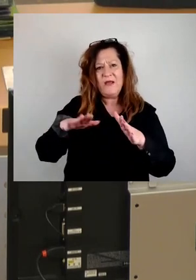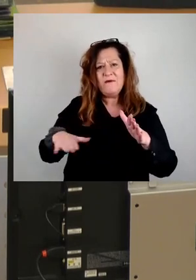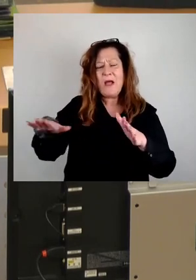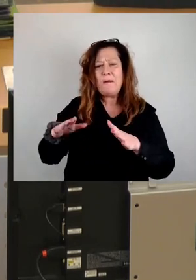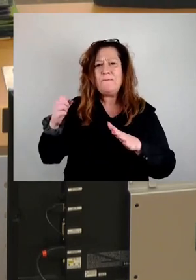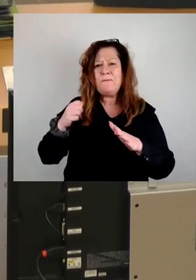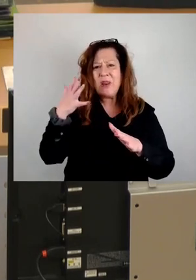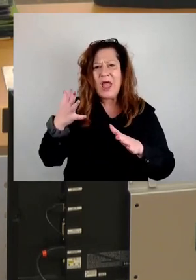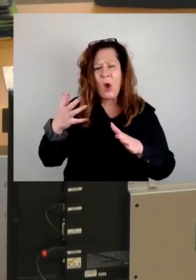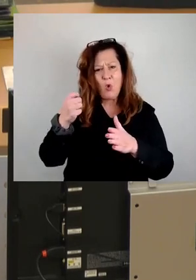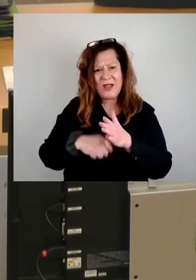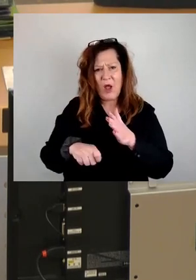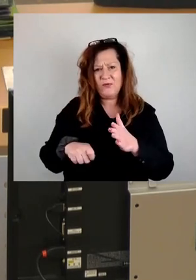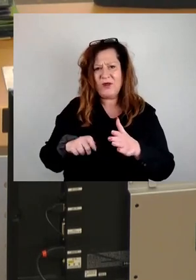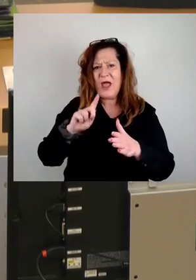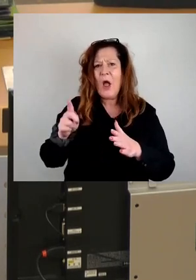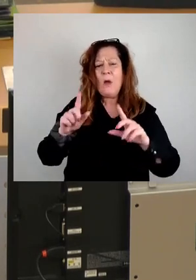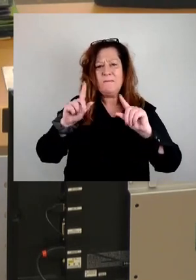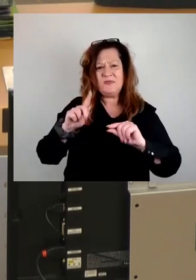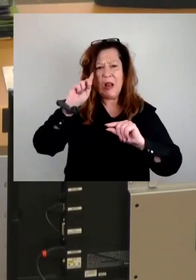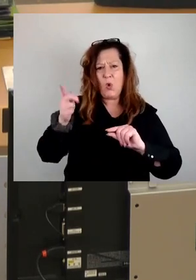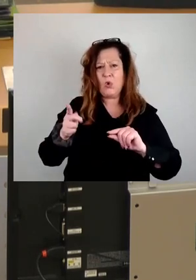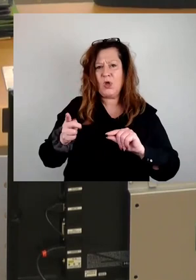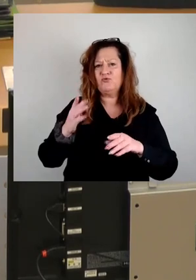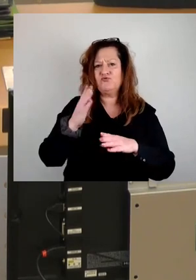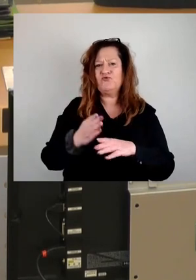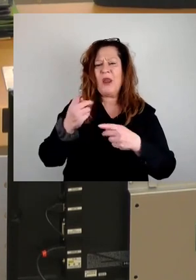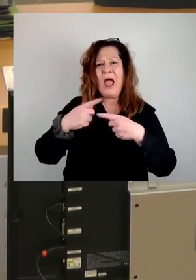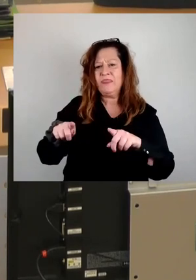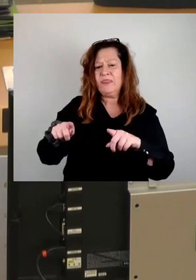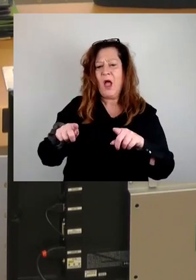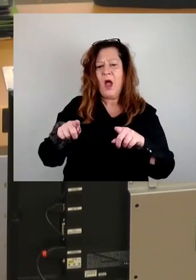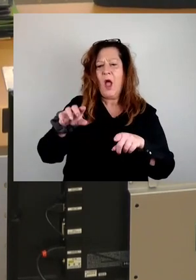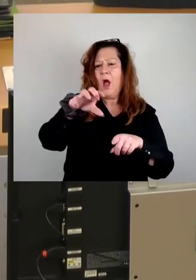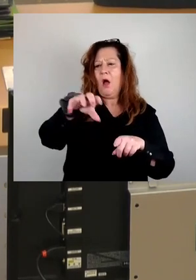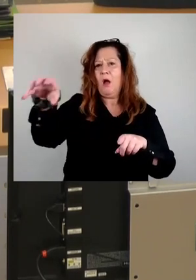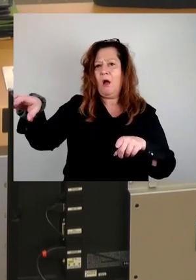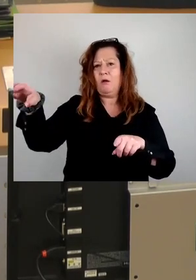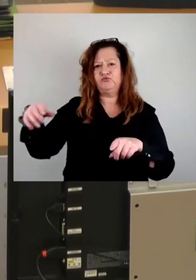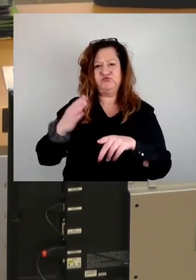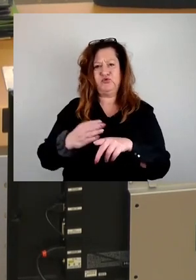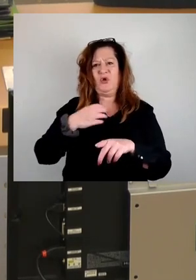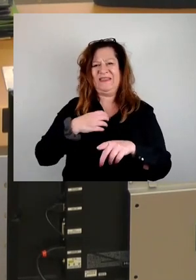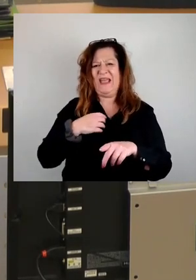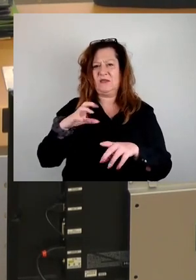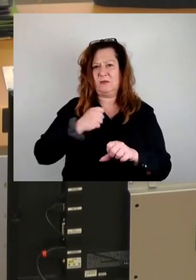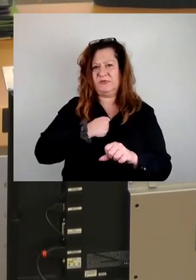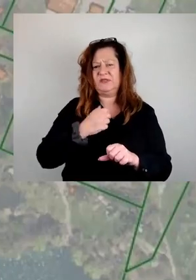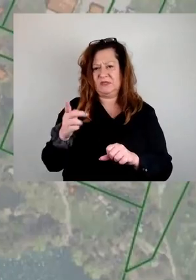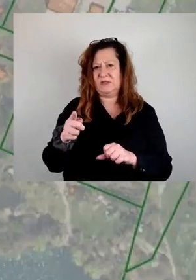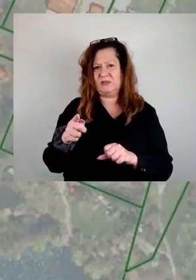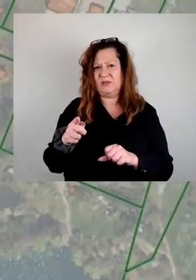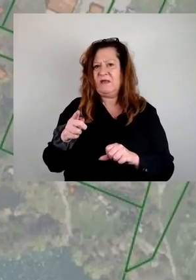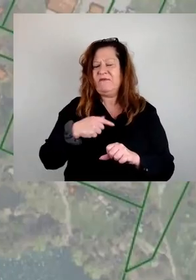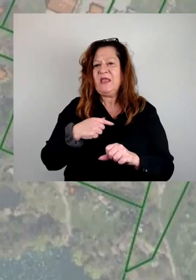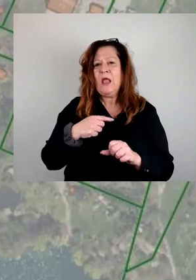sieht, das hat auch eine gewisse Logik, weil schon andere Flächen dort der Stadt Dresden gehören. Also es ist nicht einfach jetzt willkürlich, wurden da jetzt noch Flächen erworben, sondern es schließt